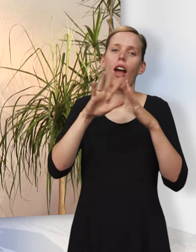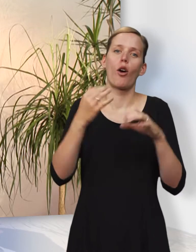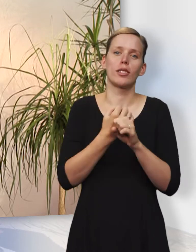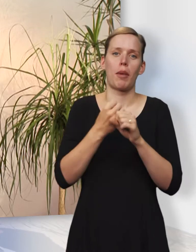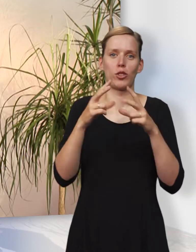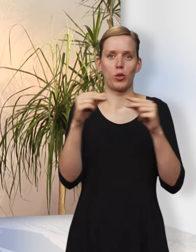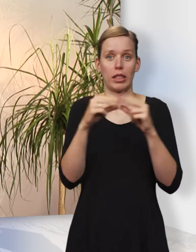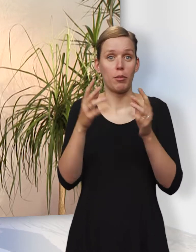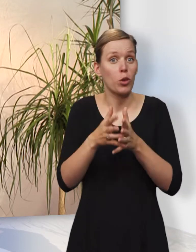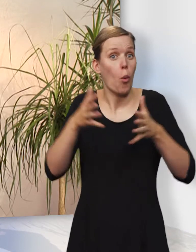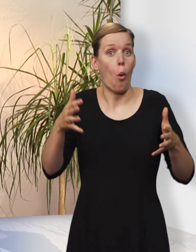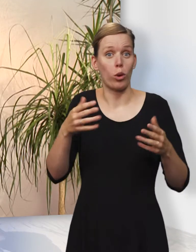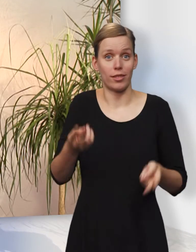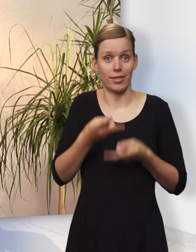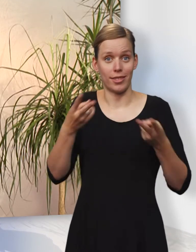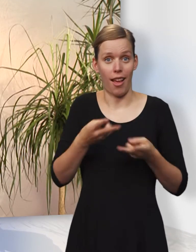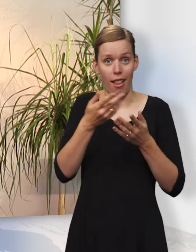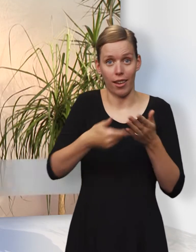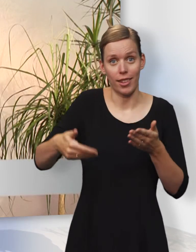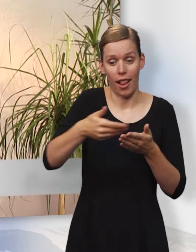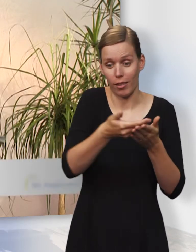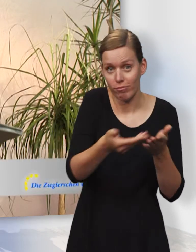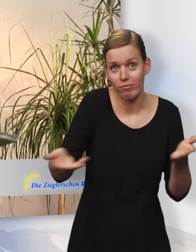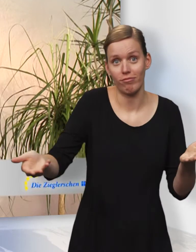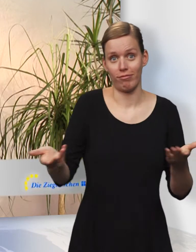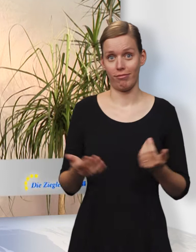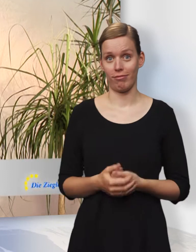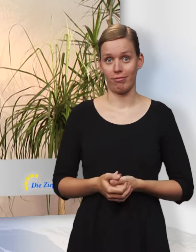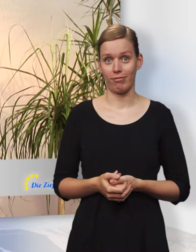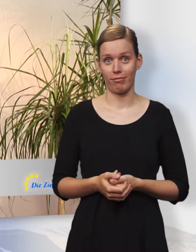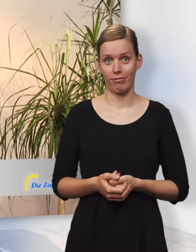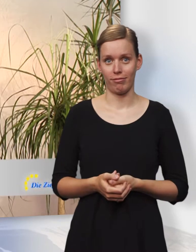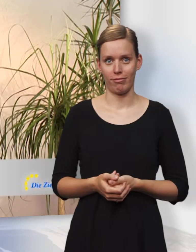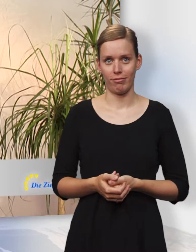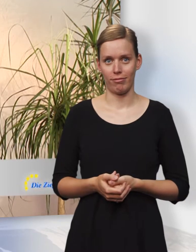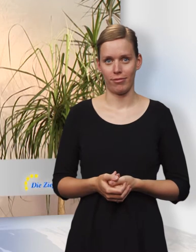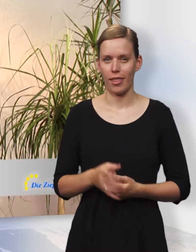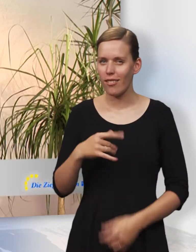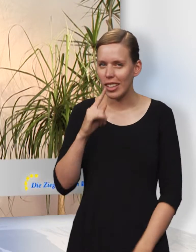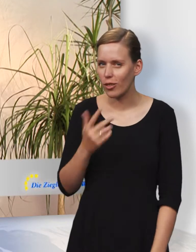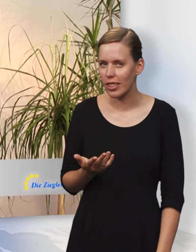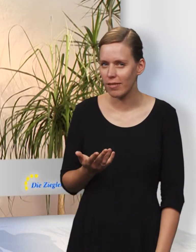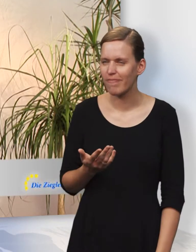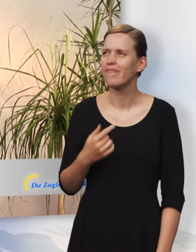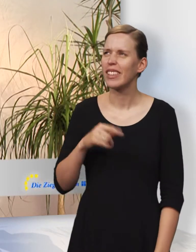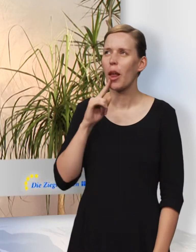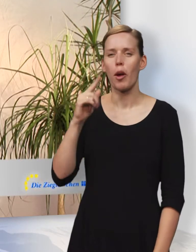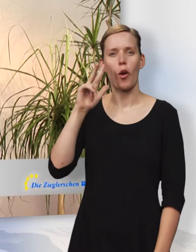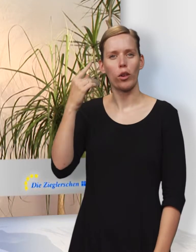großen Salatteller vom Buffet. Wissen Sie was? Ich glaube, Gott legt uns auch so etwas wie